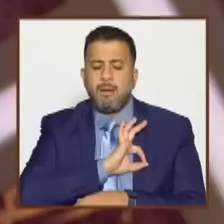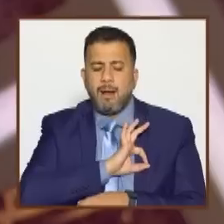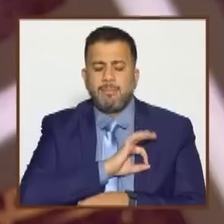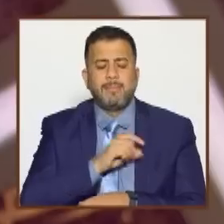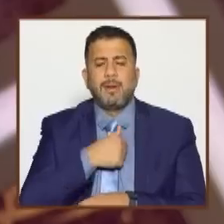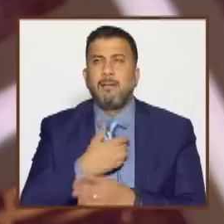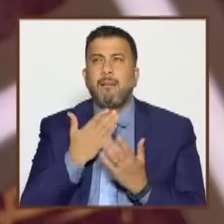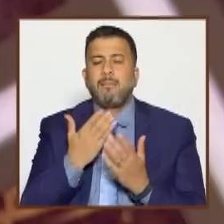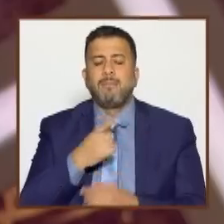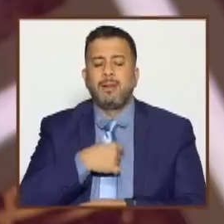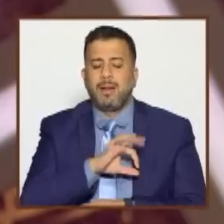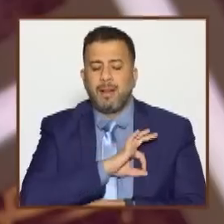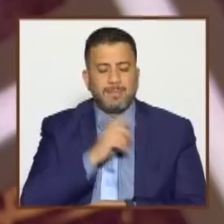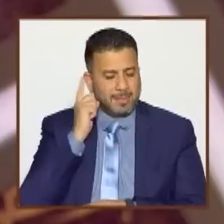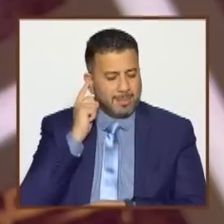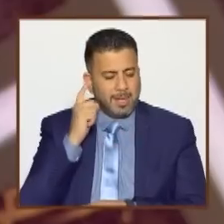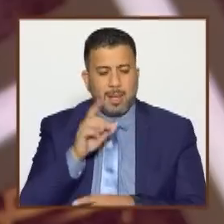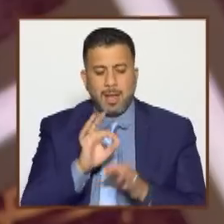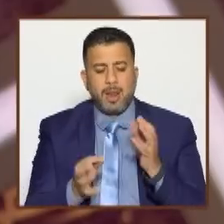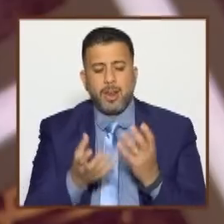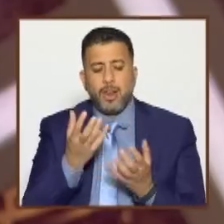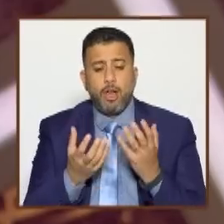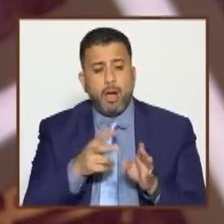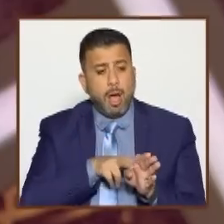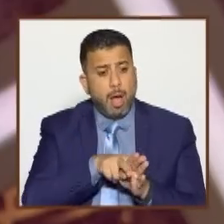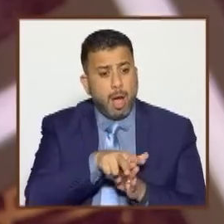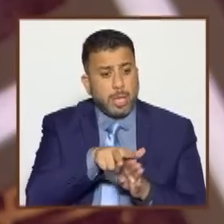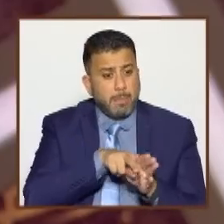من السنة إذا كان المأموم خلف الإمام ومر